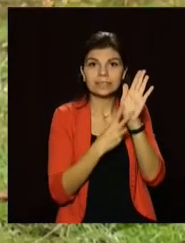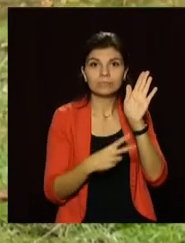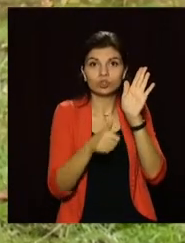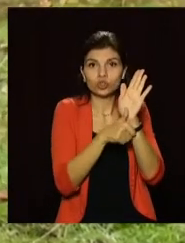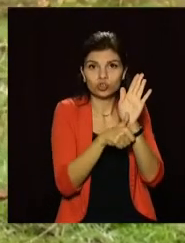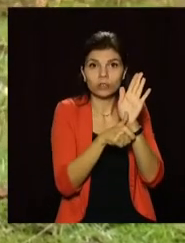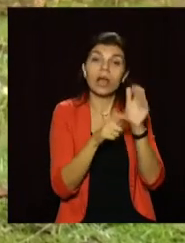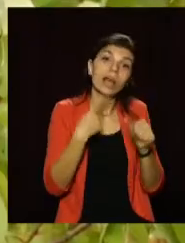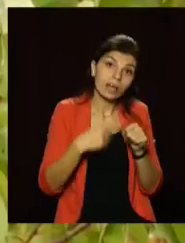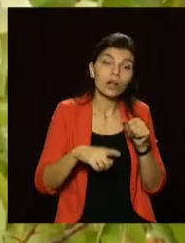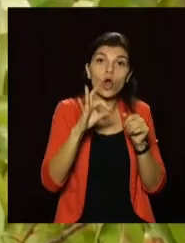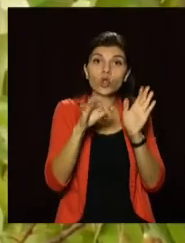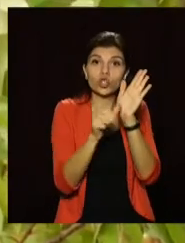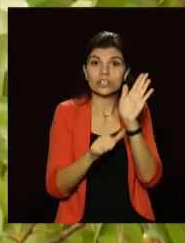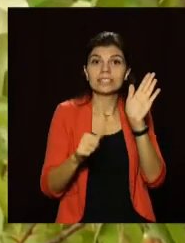095-198-77-76 або